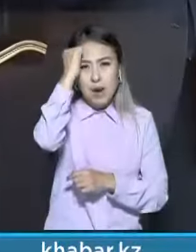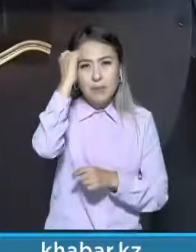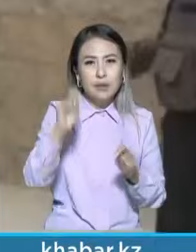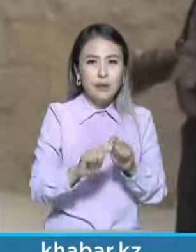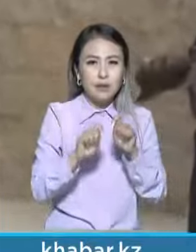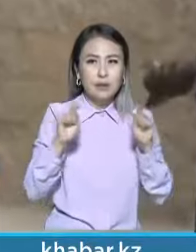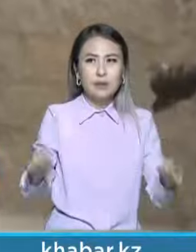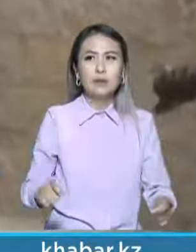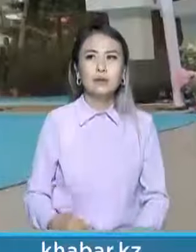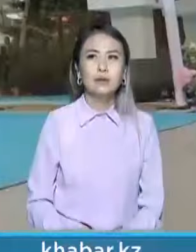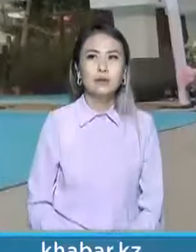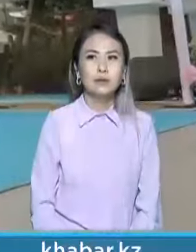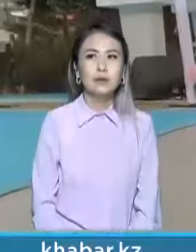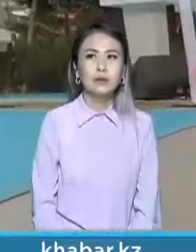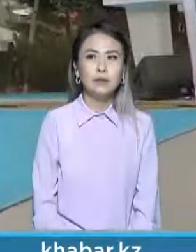тұлға.